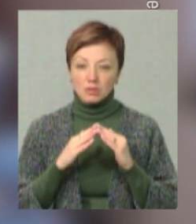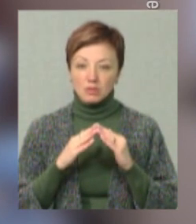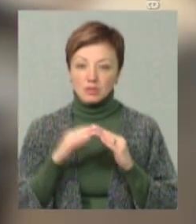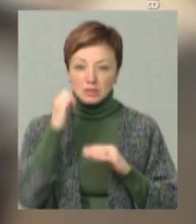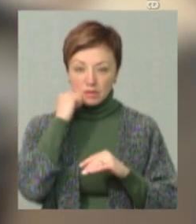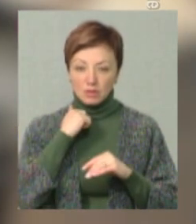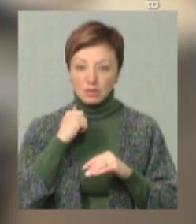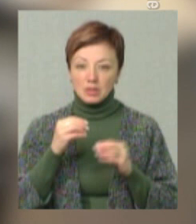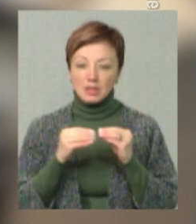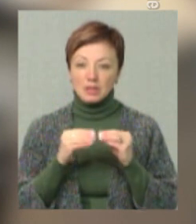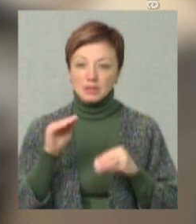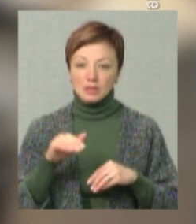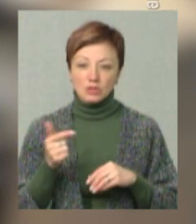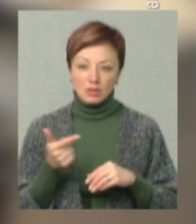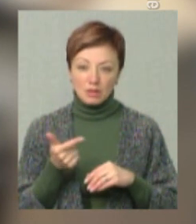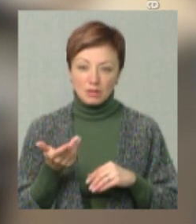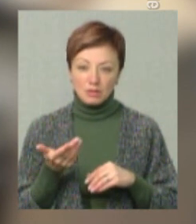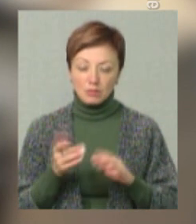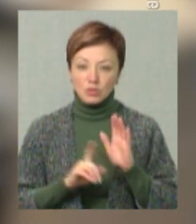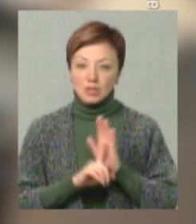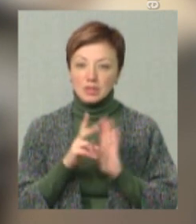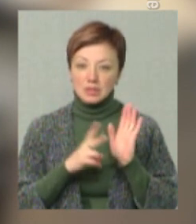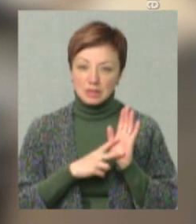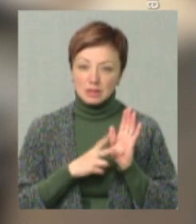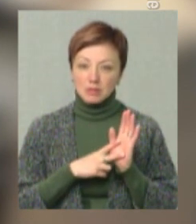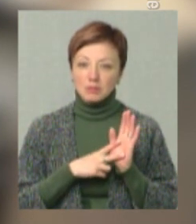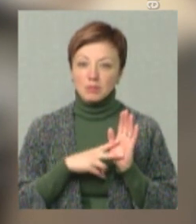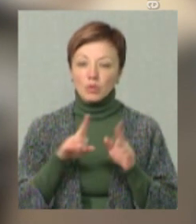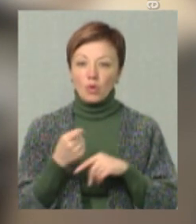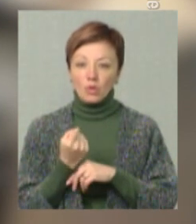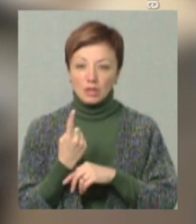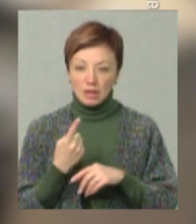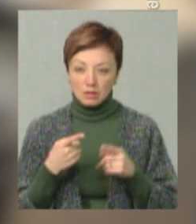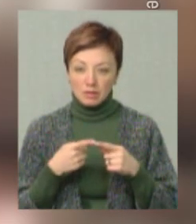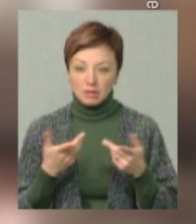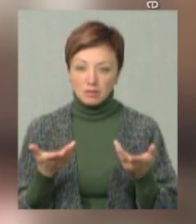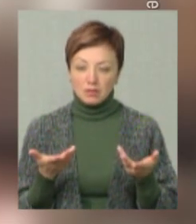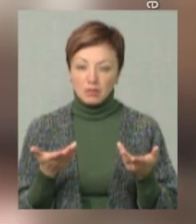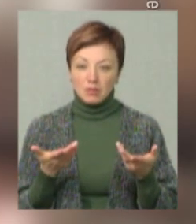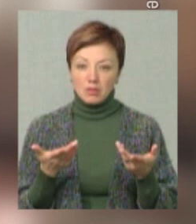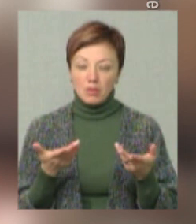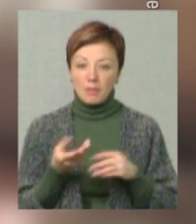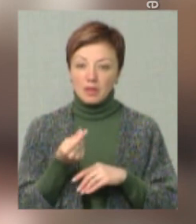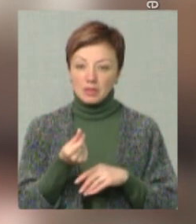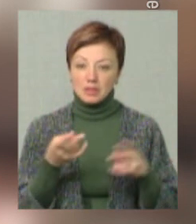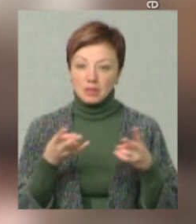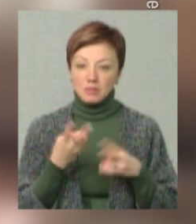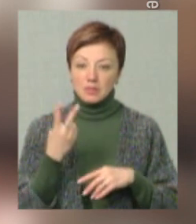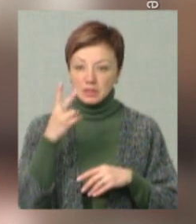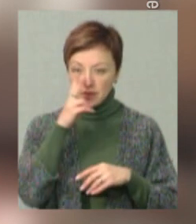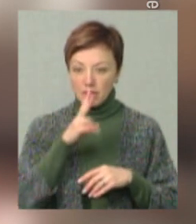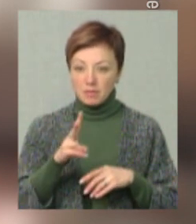старому будинку, вона коштує 10 тисяч гривень. Там спочатку казали 7, потім сказали за 11 дамо. Платити треба